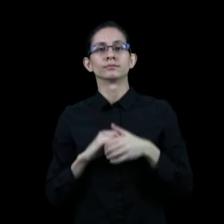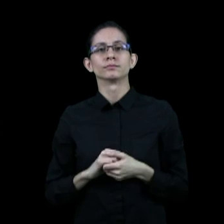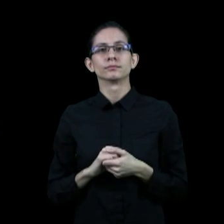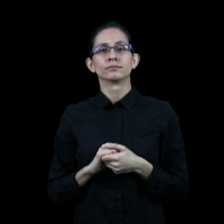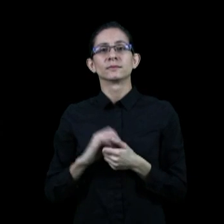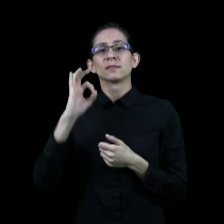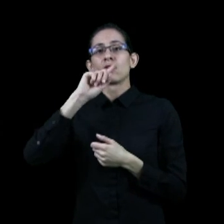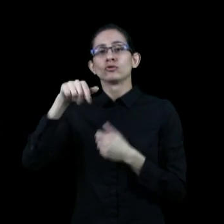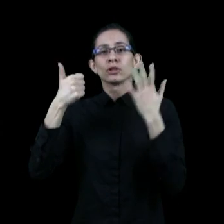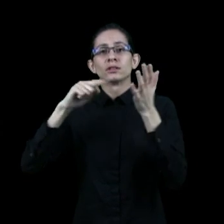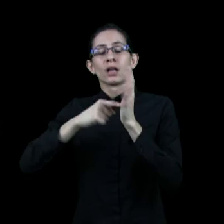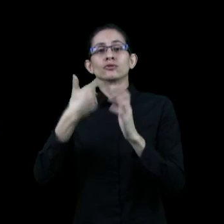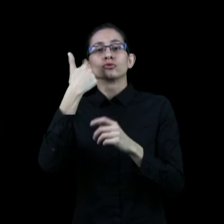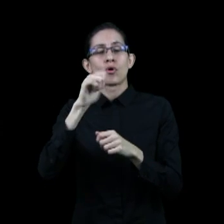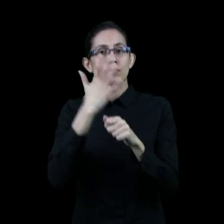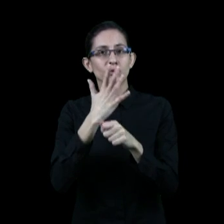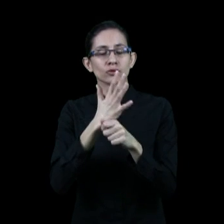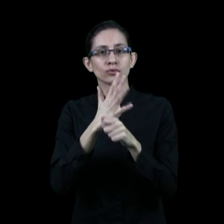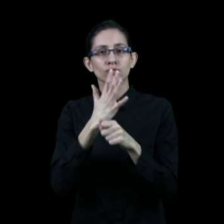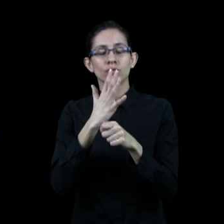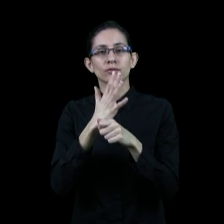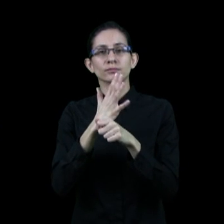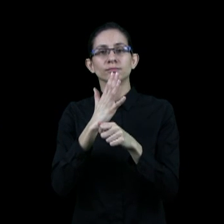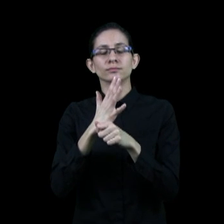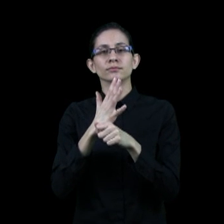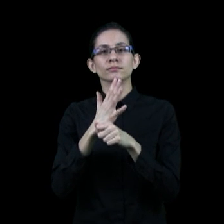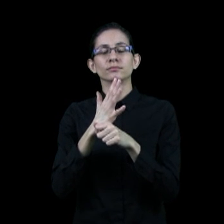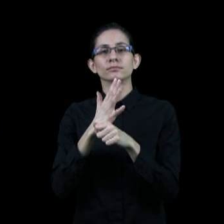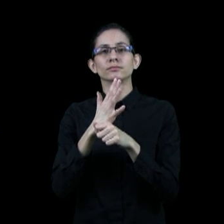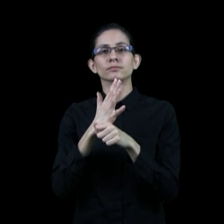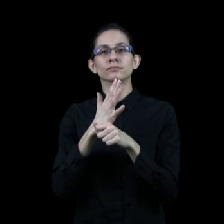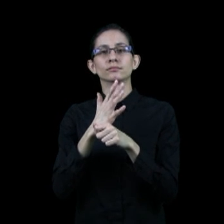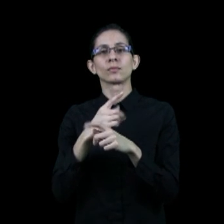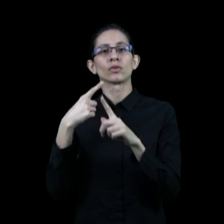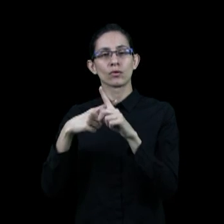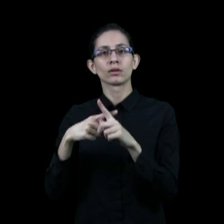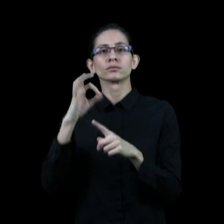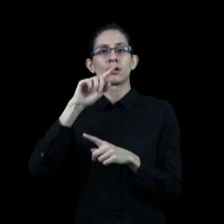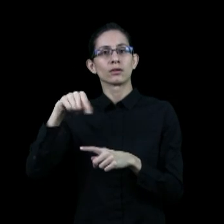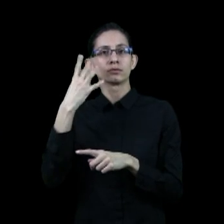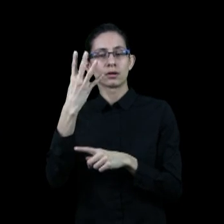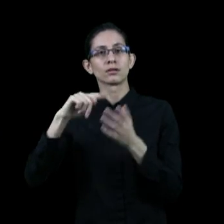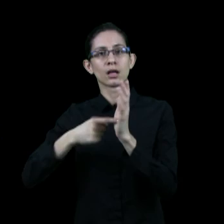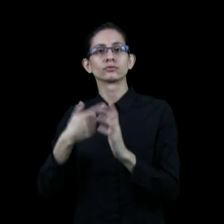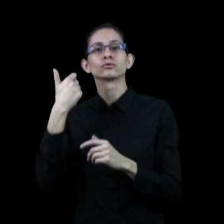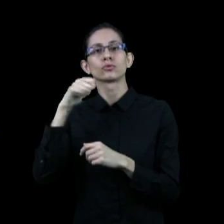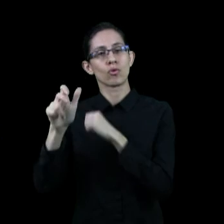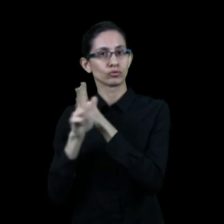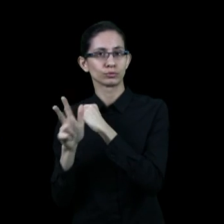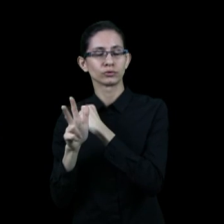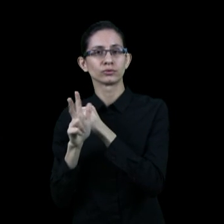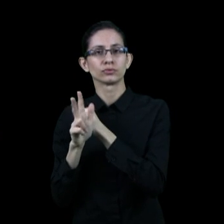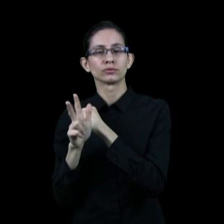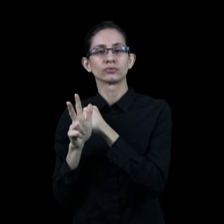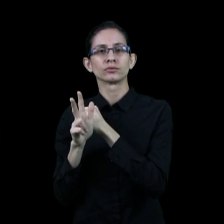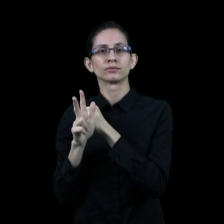162. Jeśli więc spojrzymy na ten koszyk, bardzo uproszczony, to zobaczymy wzrost ze